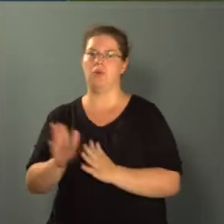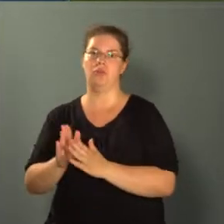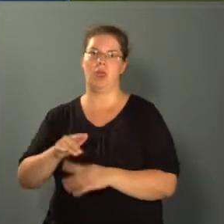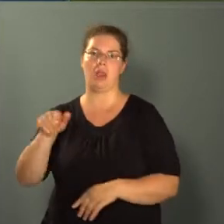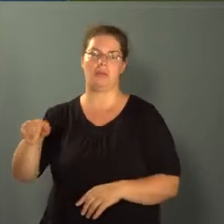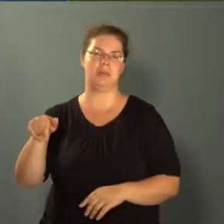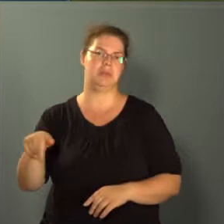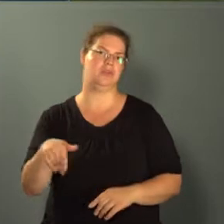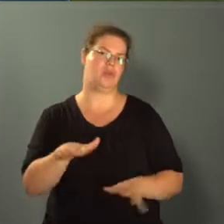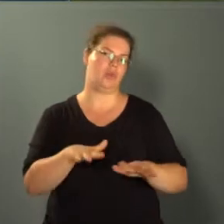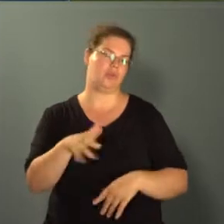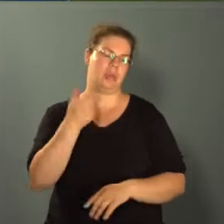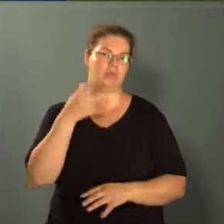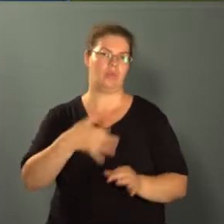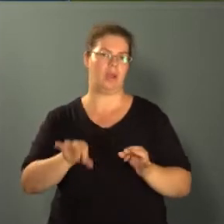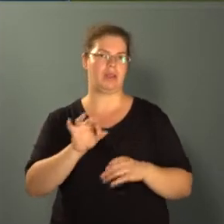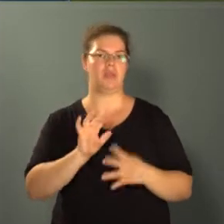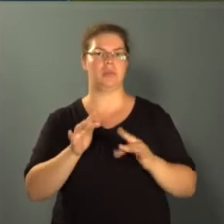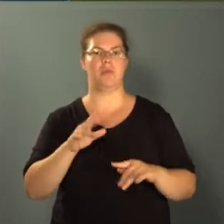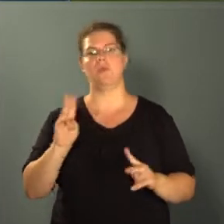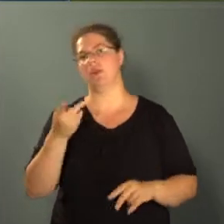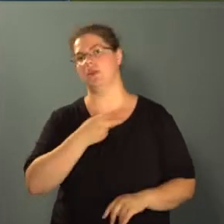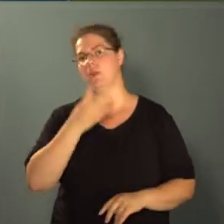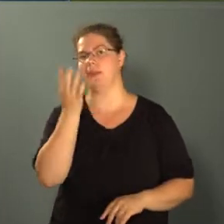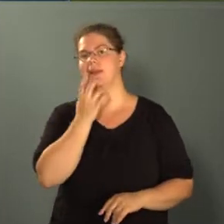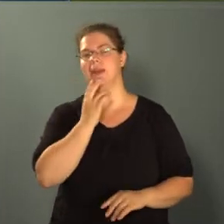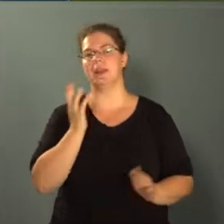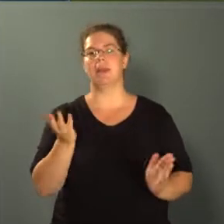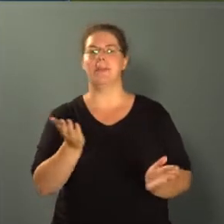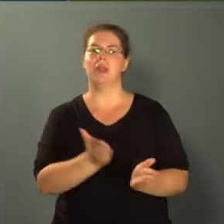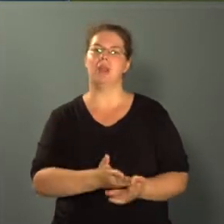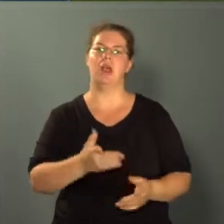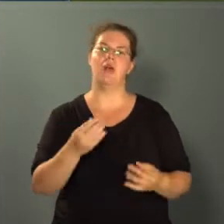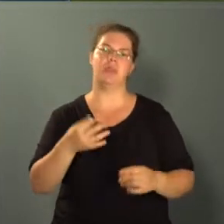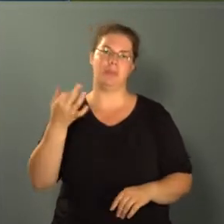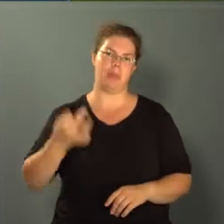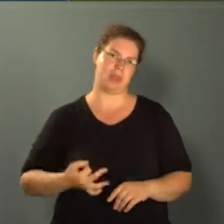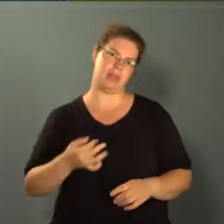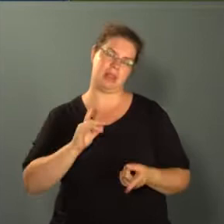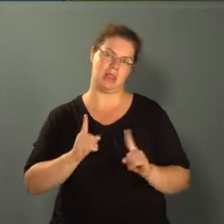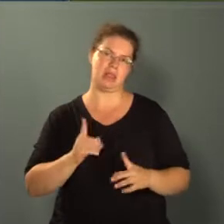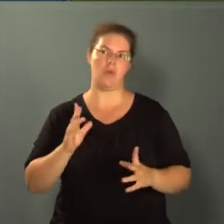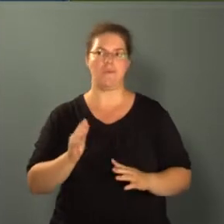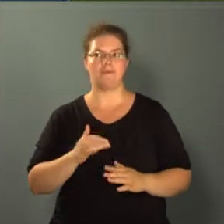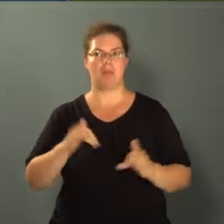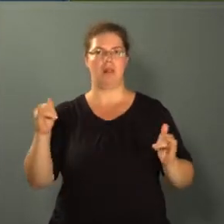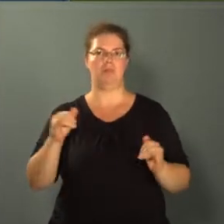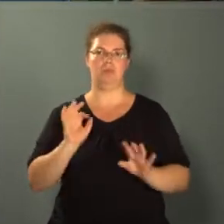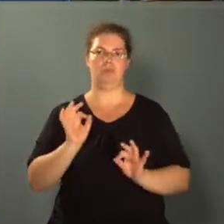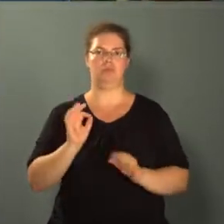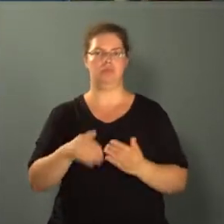itt Soroksáron tudnak teljes mérkőzést, vagy a szakmai igényeknek megfelelően annyi percet játszani, hogy a fejlődésük töretlen